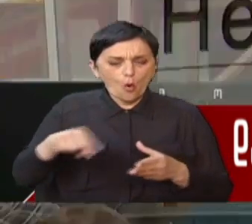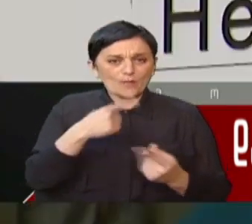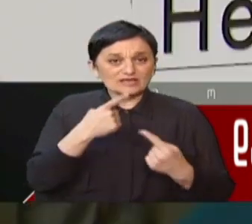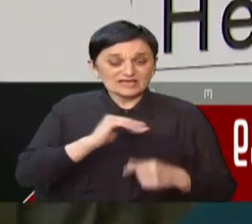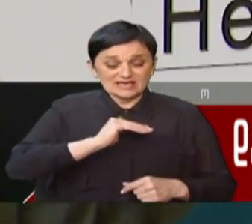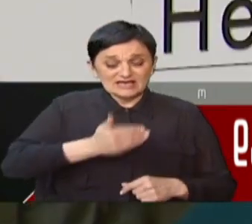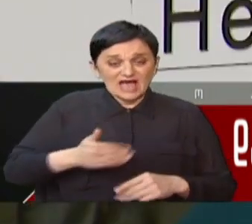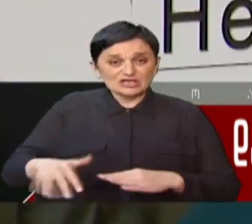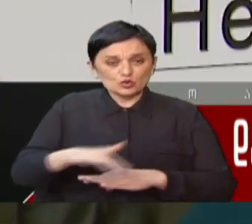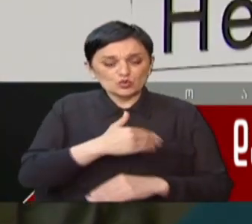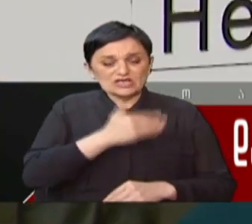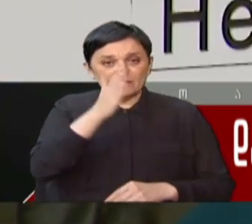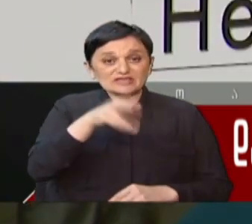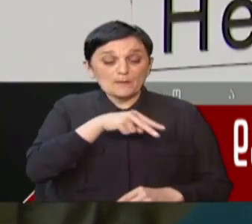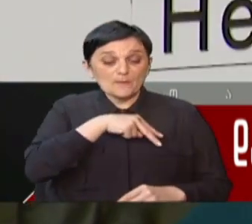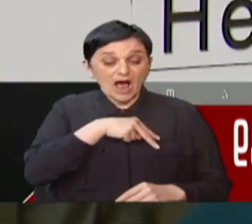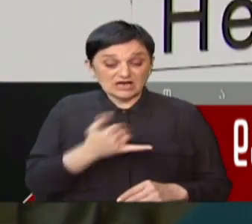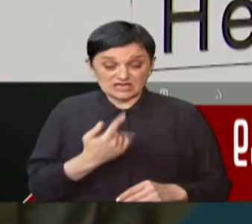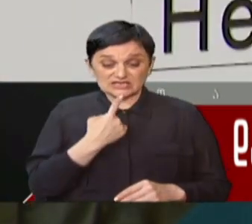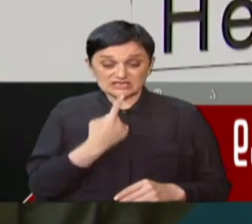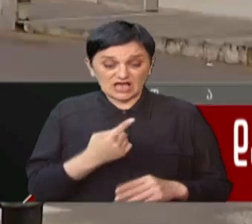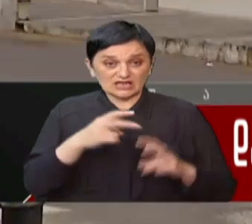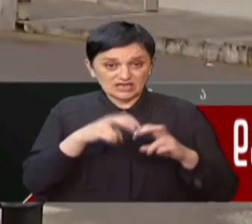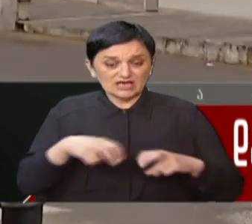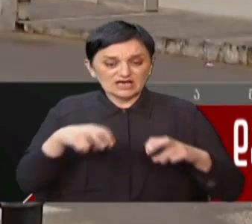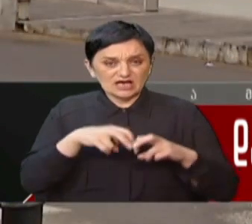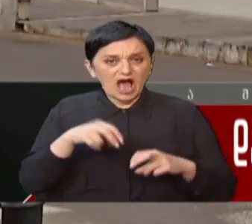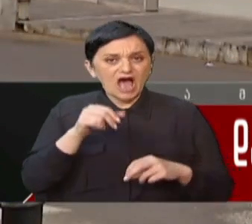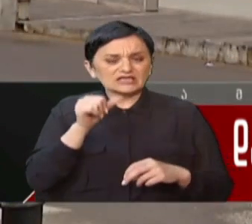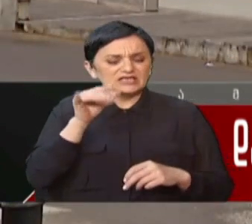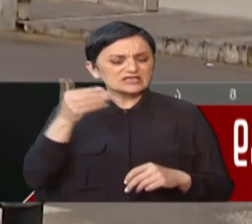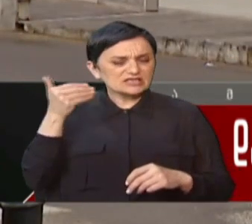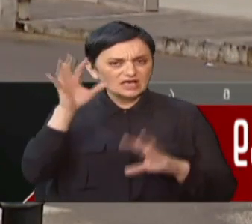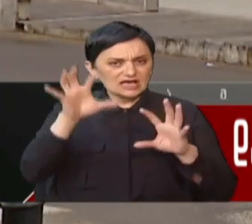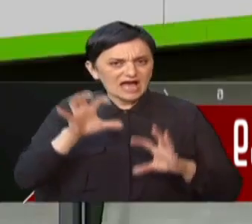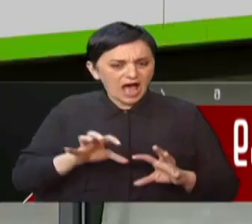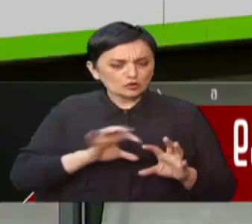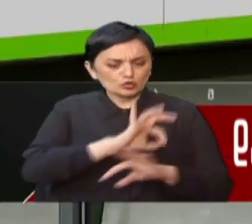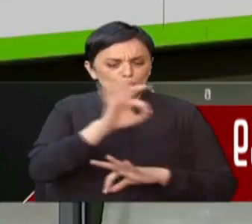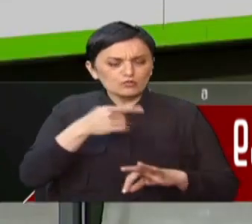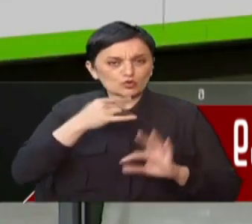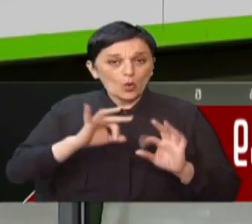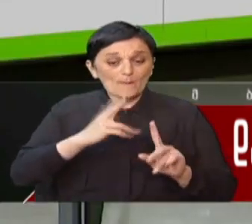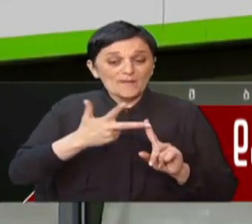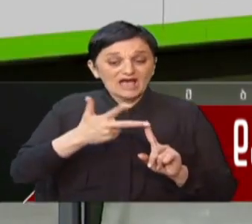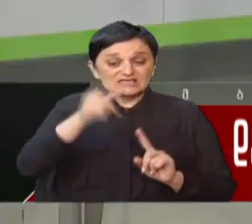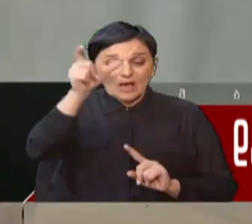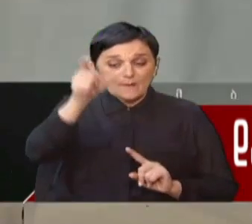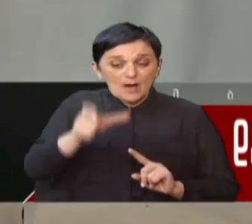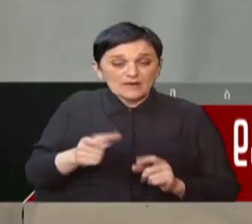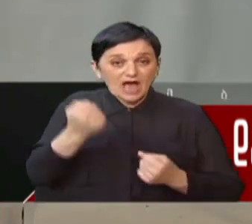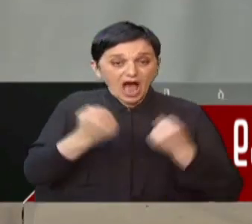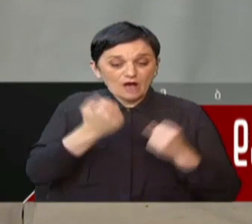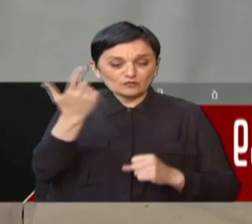კერძო სექტორს იმედი აქვს, რომ პარლამენტი წელს მაინც განიხილავს წლების წინ დაანონსებულ იმ კანონპროექტს, რომელიც მესამე პირის მიმართ